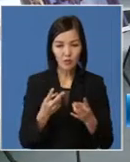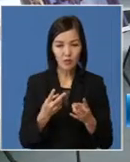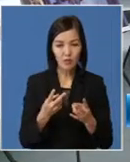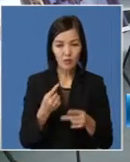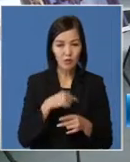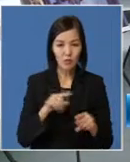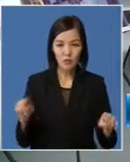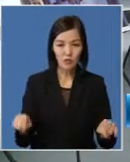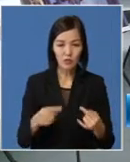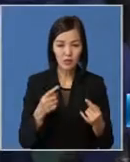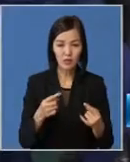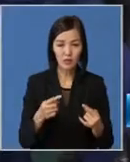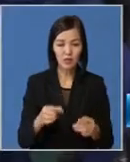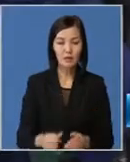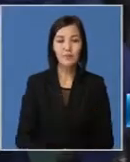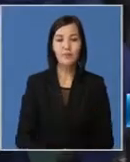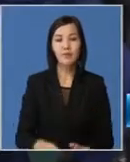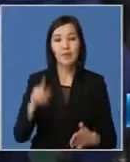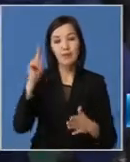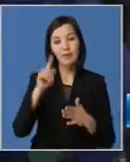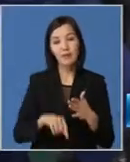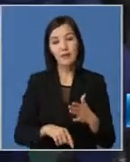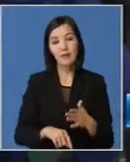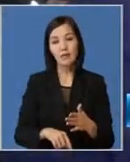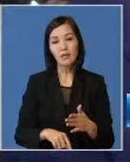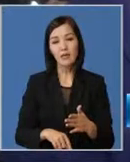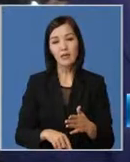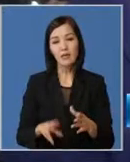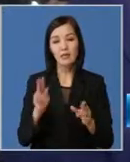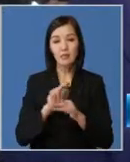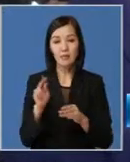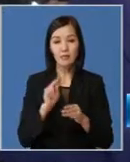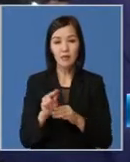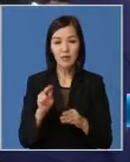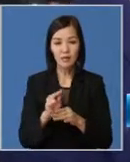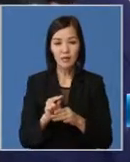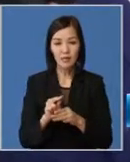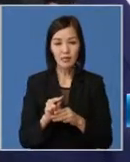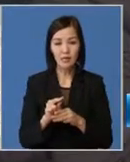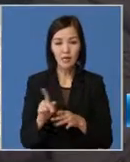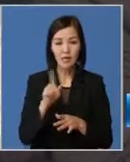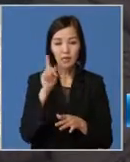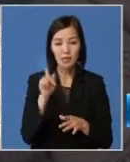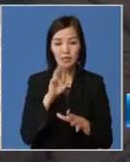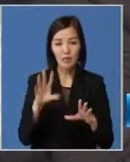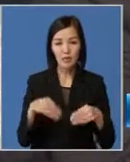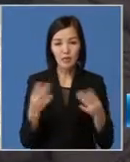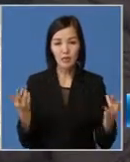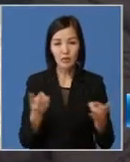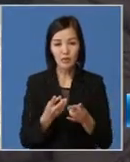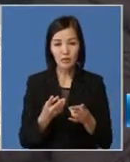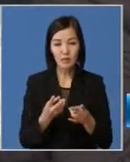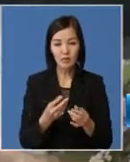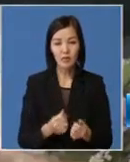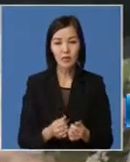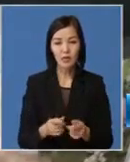рухани жаңғыруымыз деген бәрі бекерші. Дін ұлттың діңгегі, рухани тәрбиенің тірегі, ал сол тәлім алдымен жастарға берілуі керек дейді Бағдат